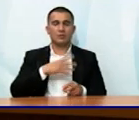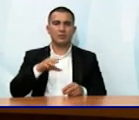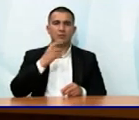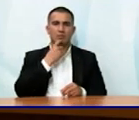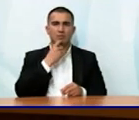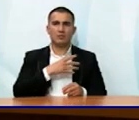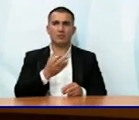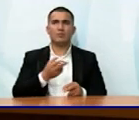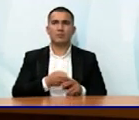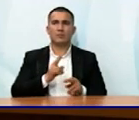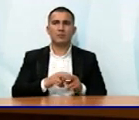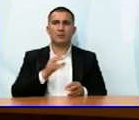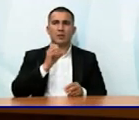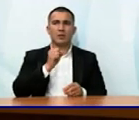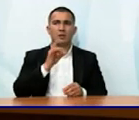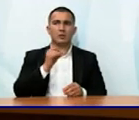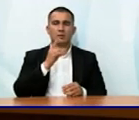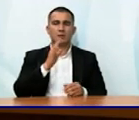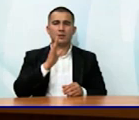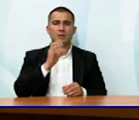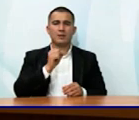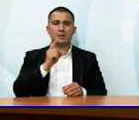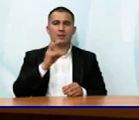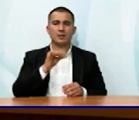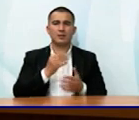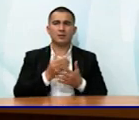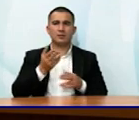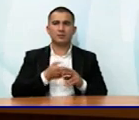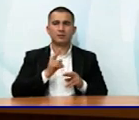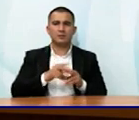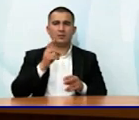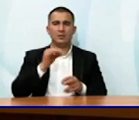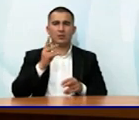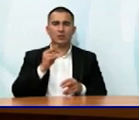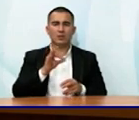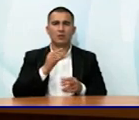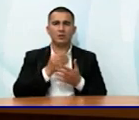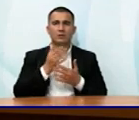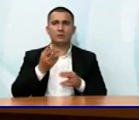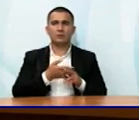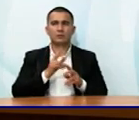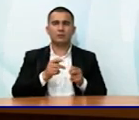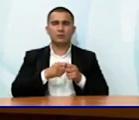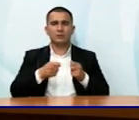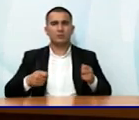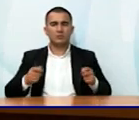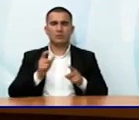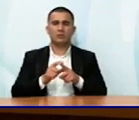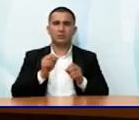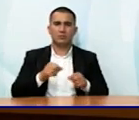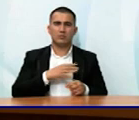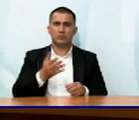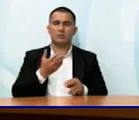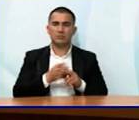Aruz vaznida hijolar bo'g'inlarning cho'ziq bo'lishi, qisqa bo'lishi va o'ta cho'ziq bo'lishi muhim. Agar